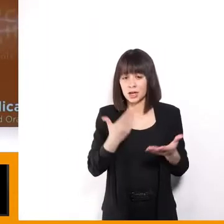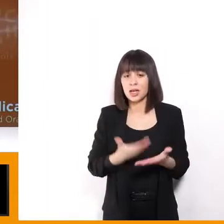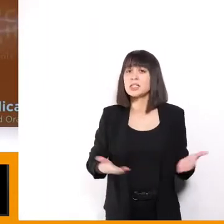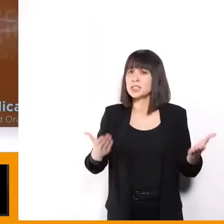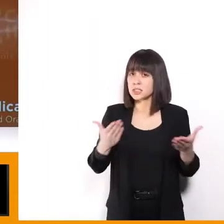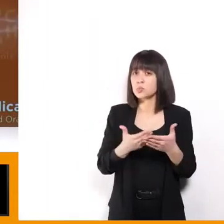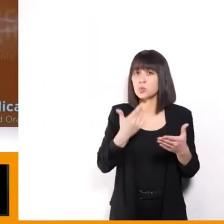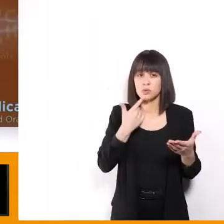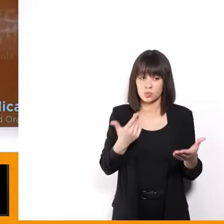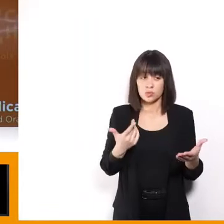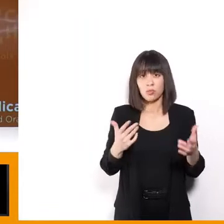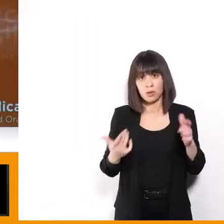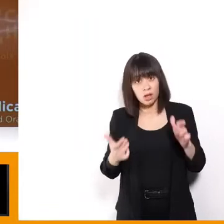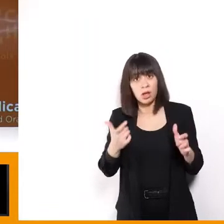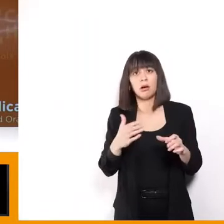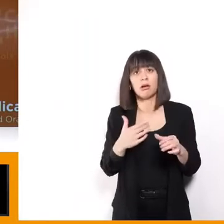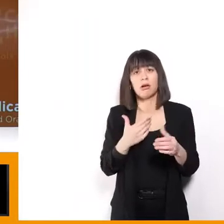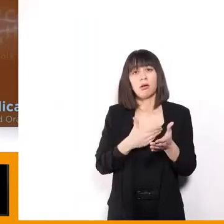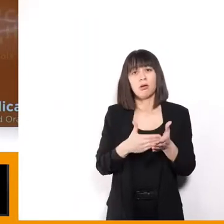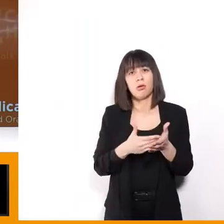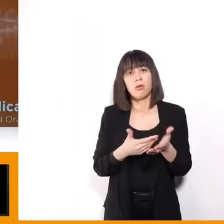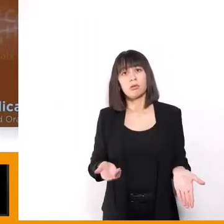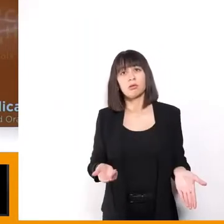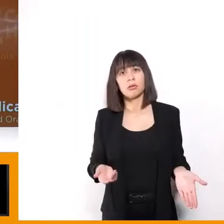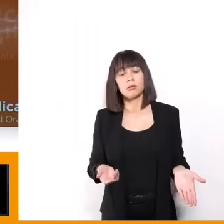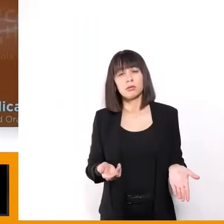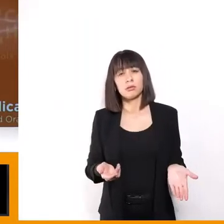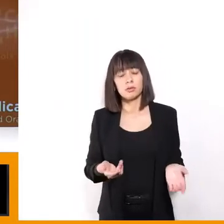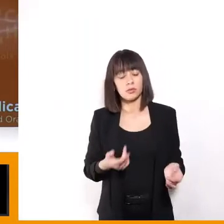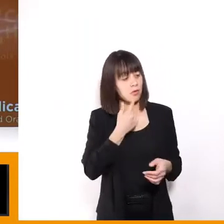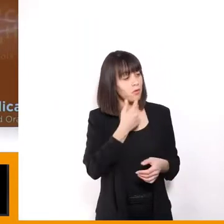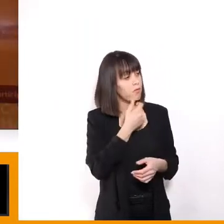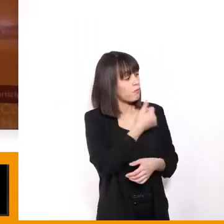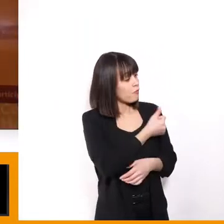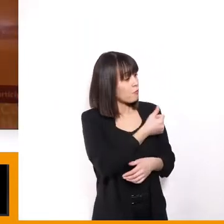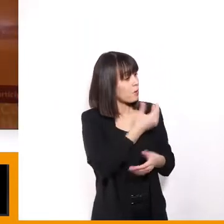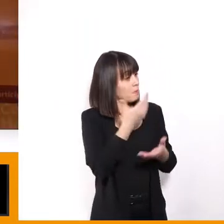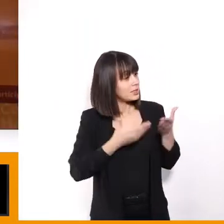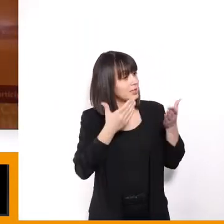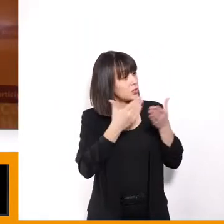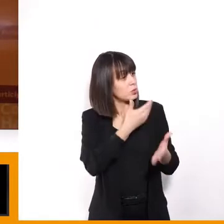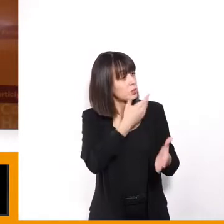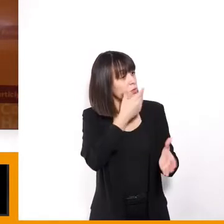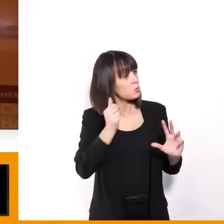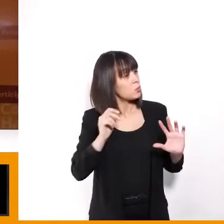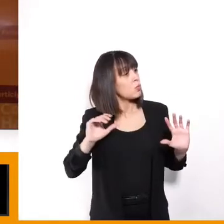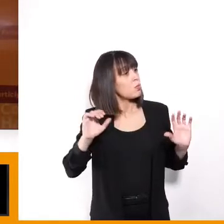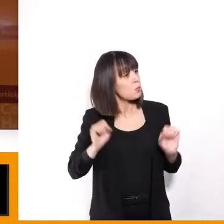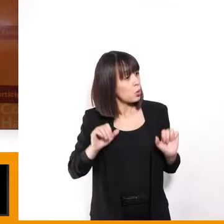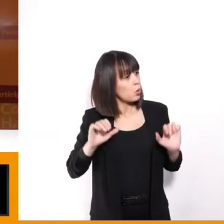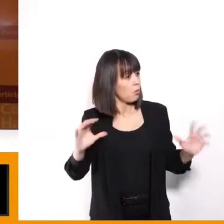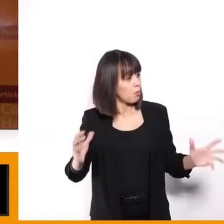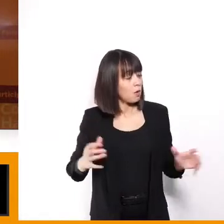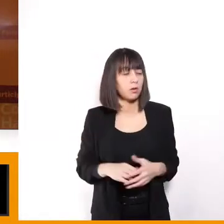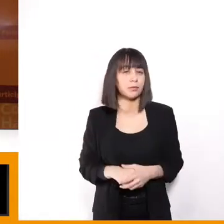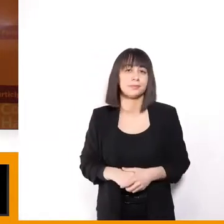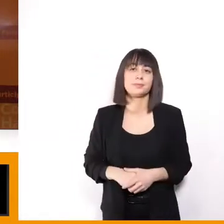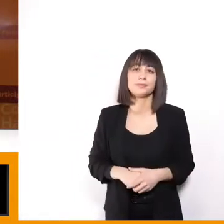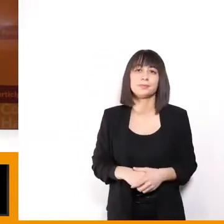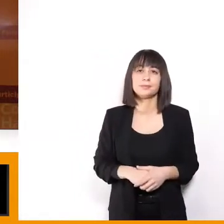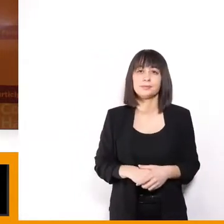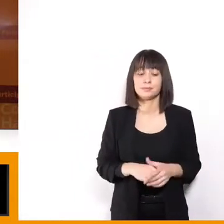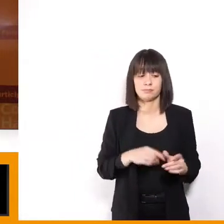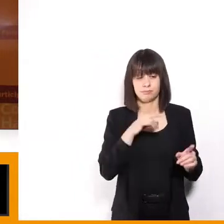très insuffisante. Vous, comment vous pourriez améliorer cette situation? Alors, je crois que l'intervention résume